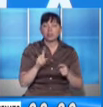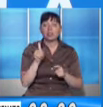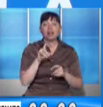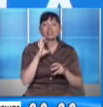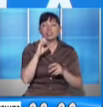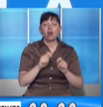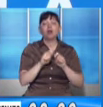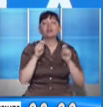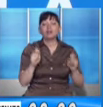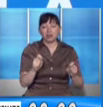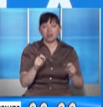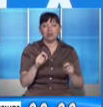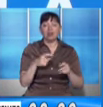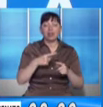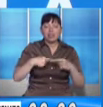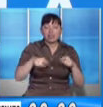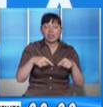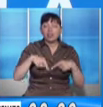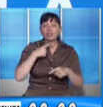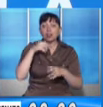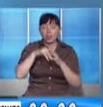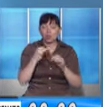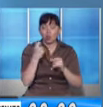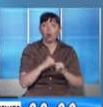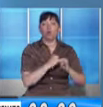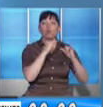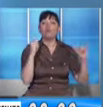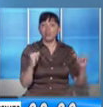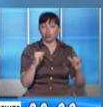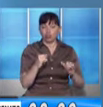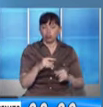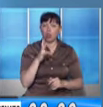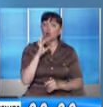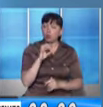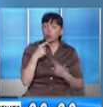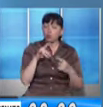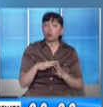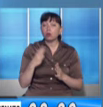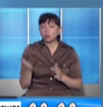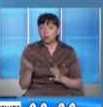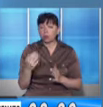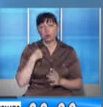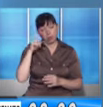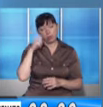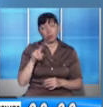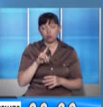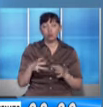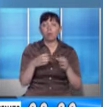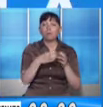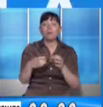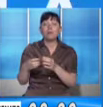secțiilor de votare într-un număr mai mare pentru alegătorii noștri din diaspora. Pe de altă parte, știm că